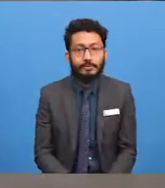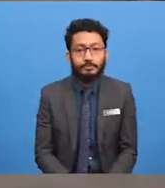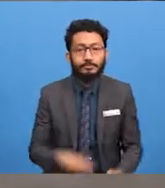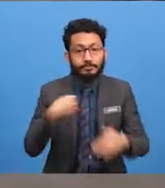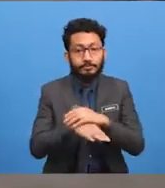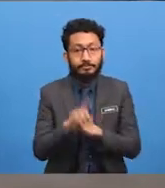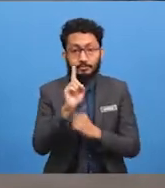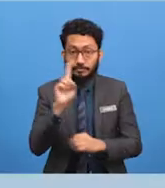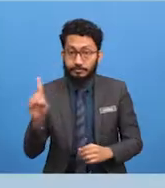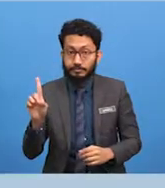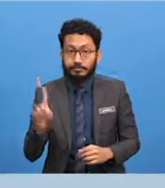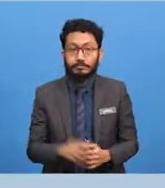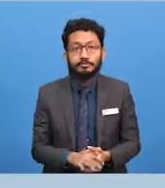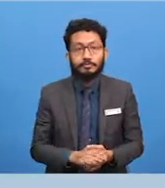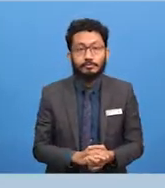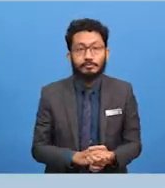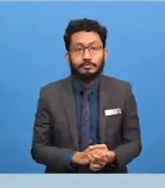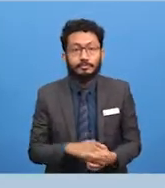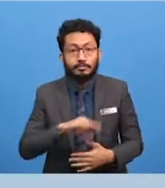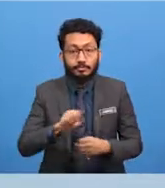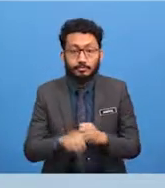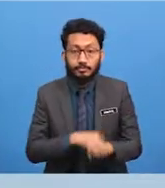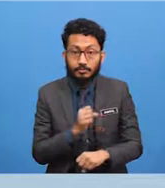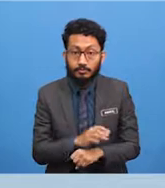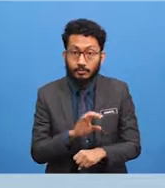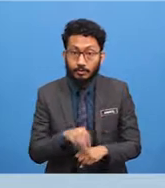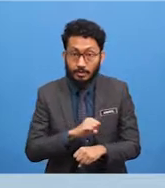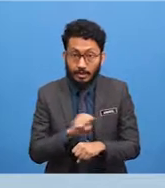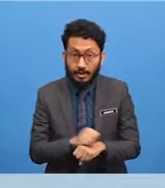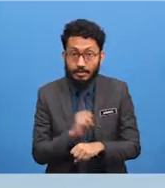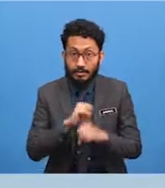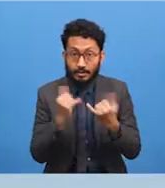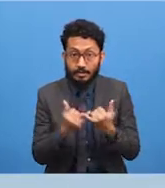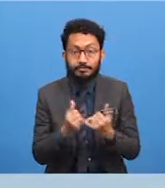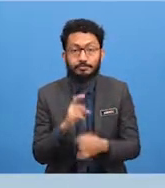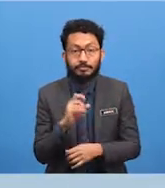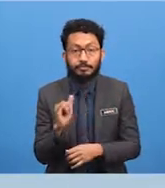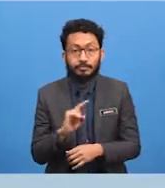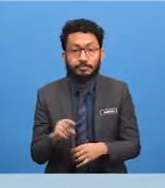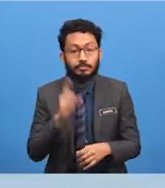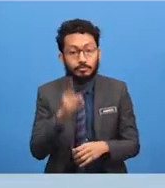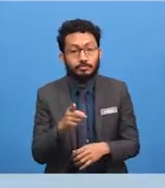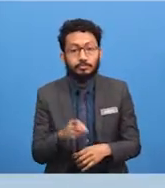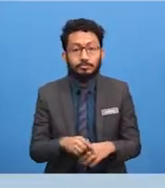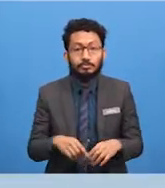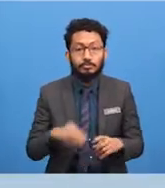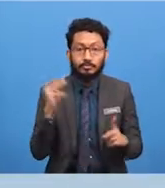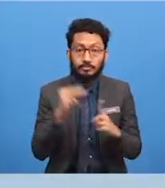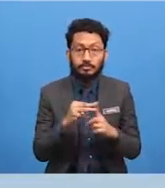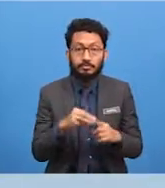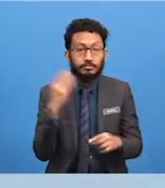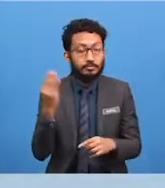sesebuah organisasi, kebiasaannya pihak pengurusan atasan akan menetapkan matlamat umum